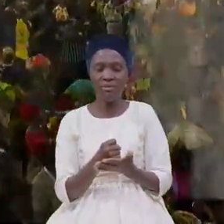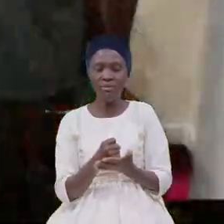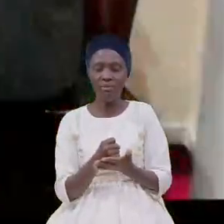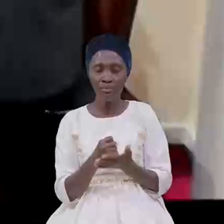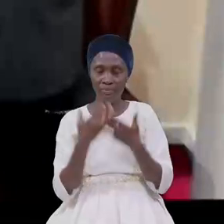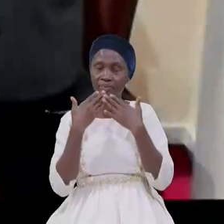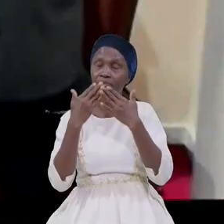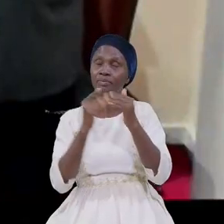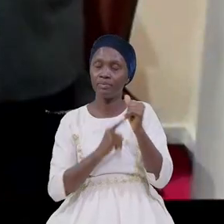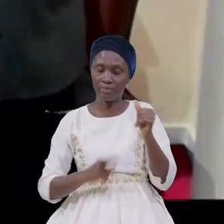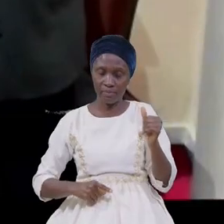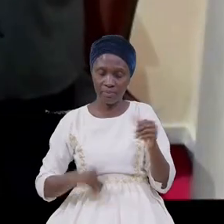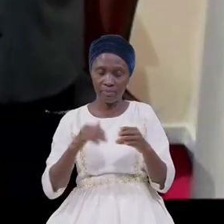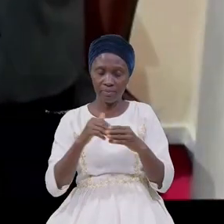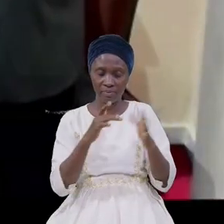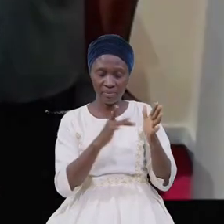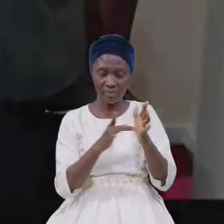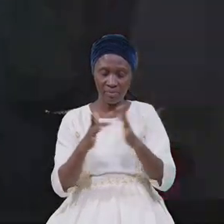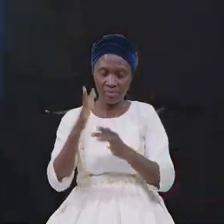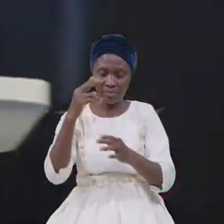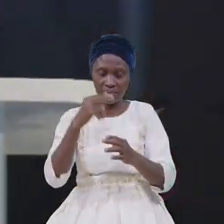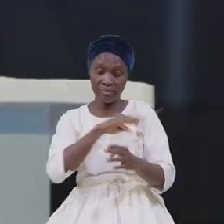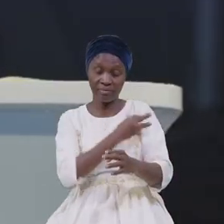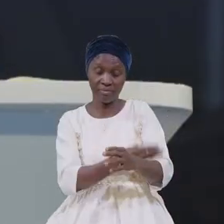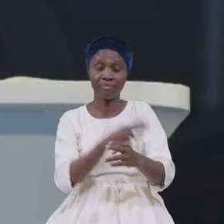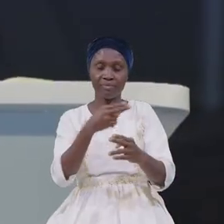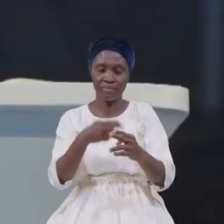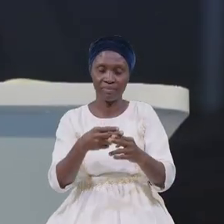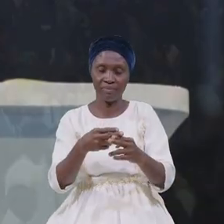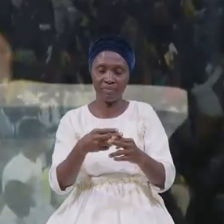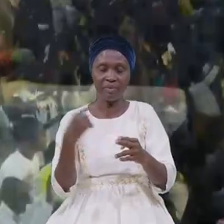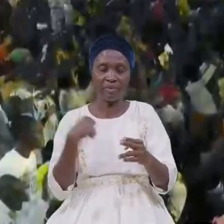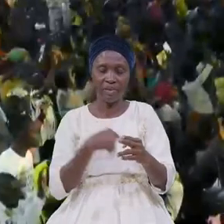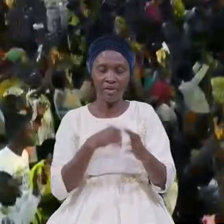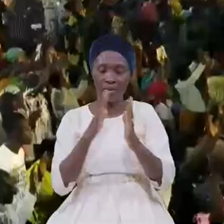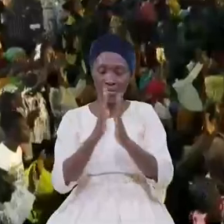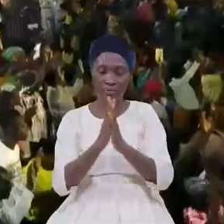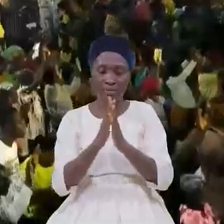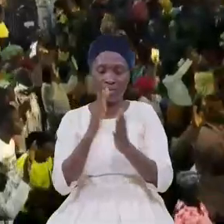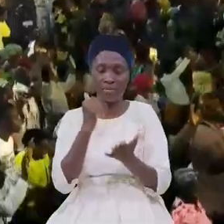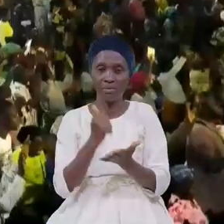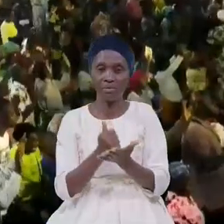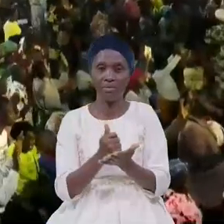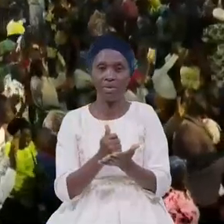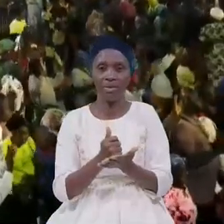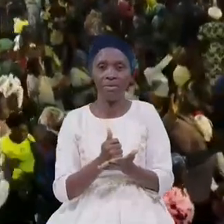Merci Seigneur. Au nom puissant de Jésus, nous prions.